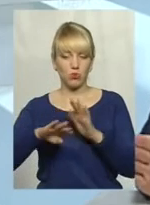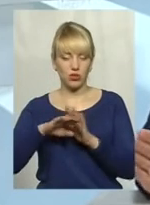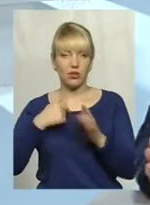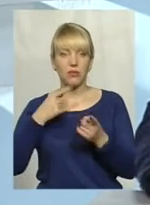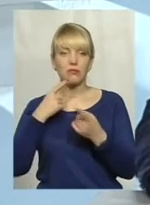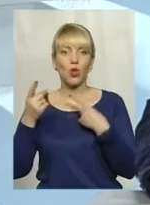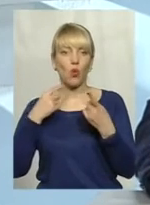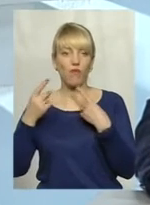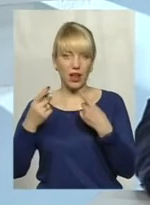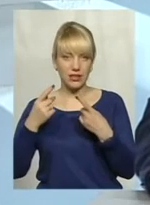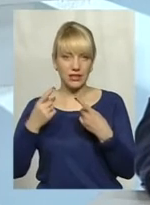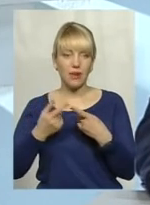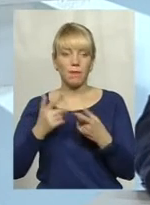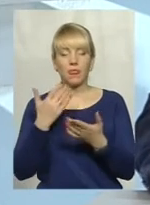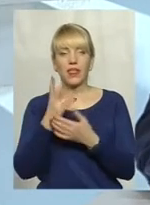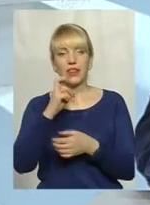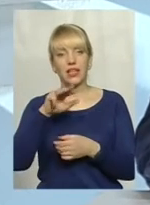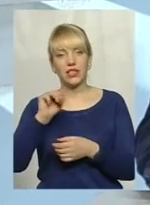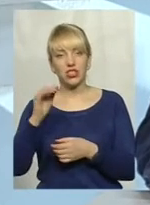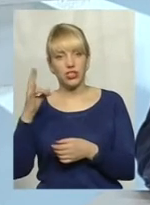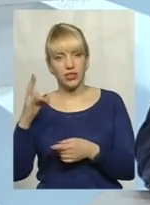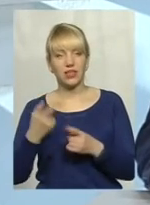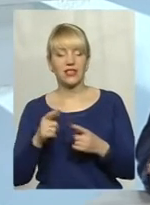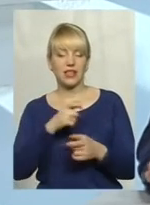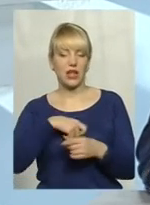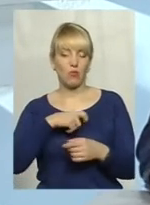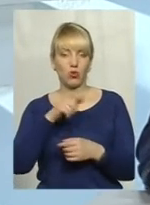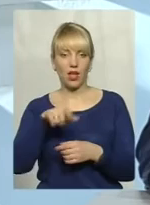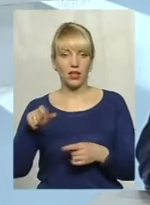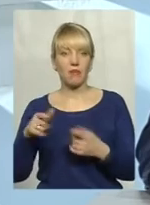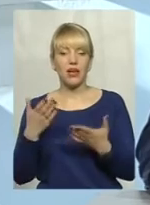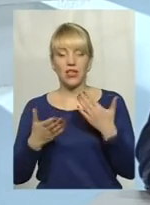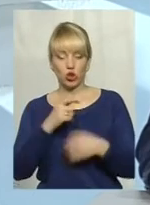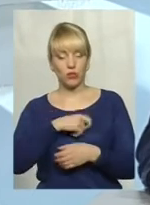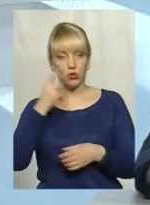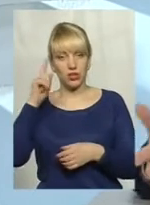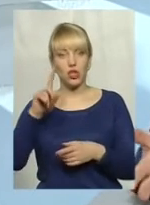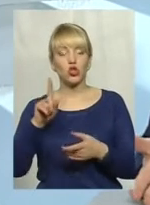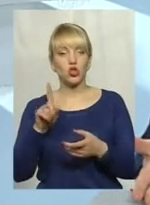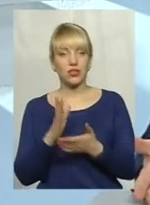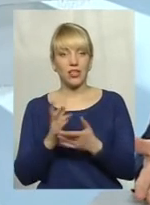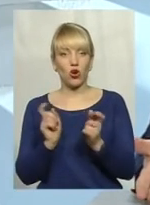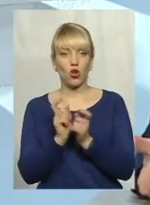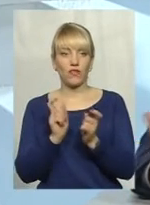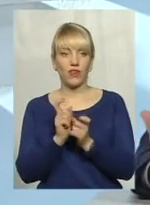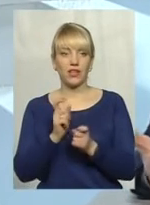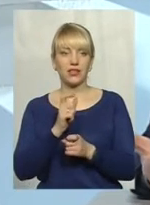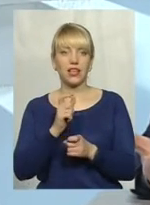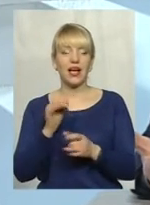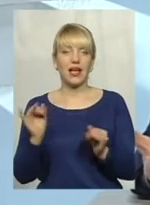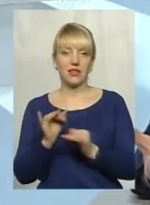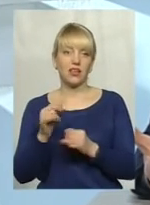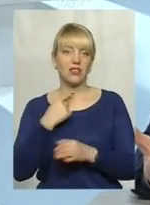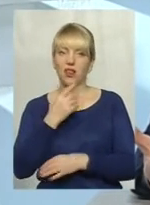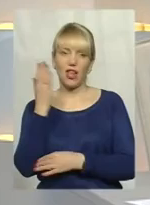спілкувалися, не тішені там з депутатами, що ну якщо депутат знає, що в нього конфлікт інтересів, він просто не голосує. Ну насправді